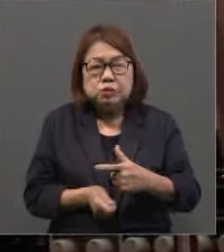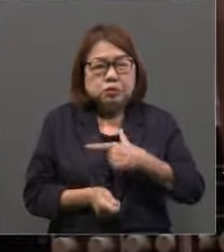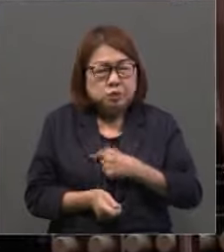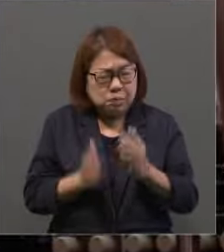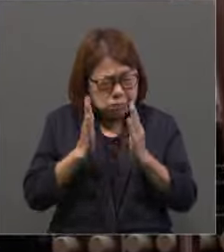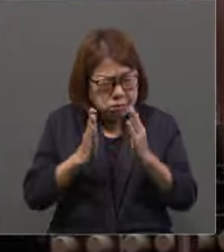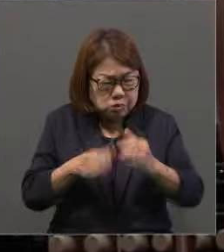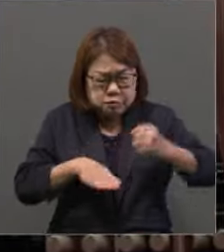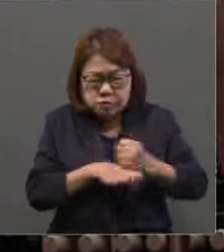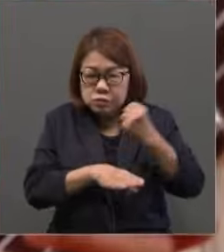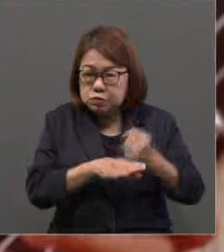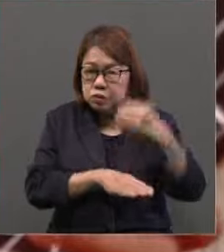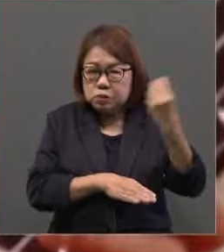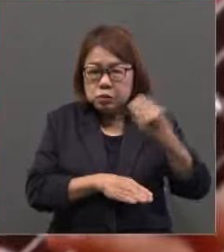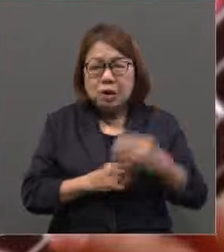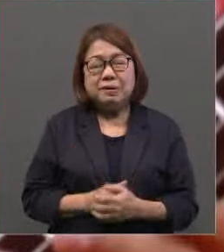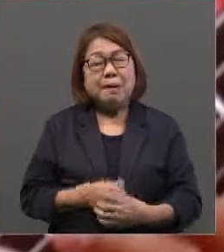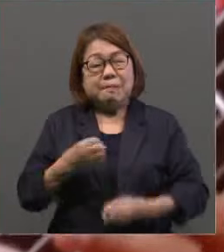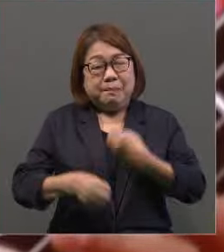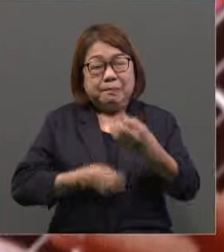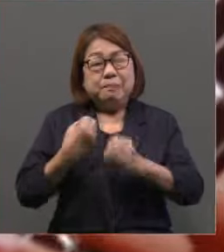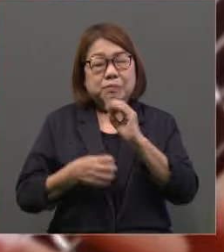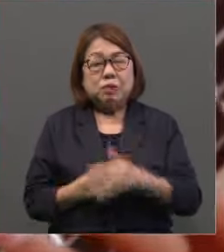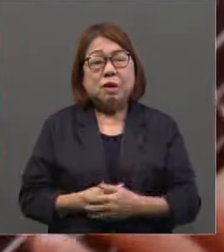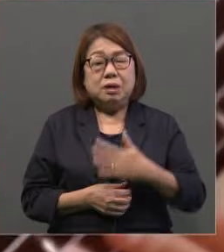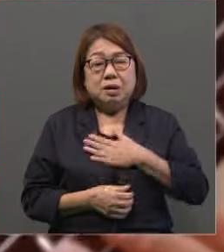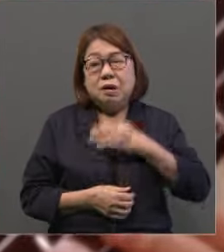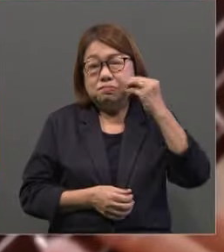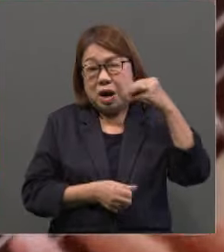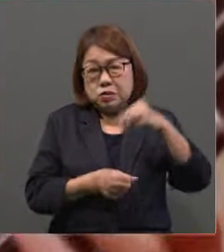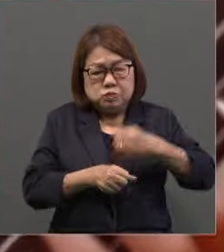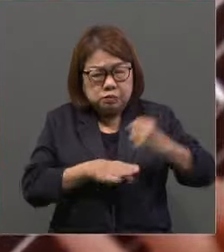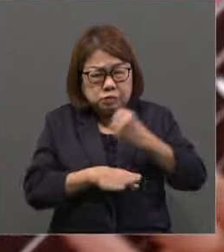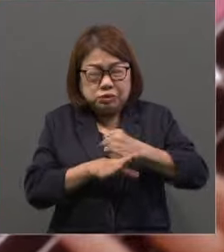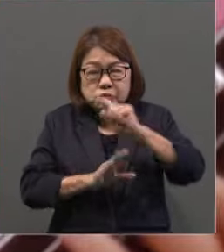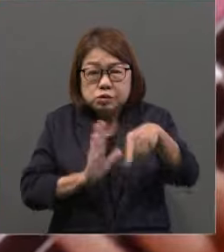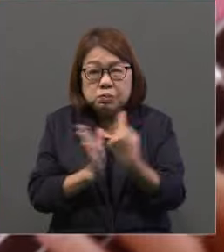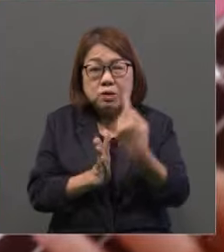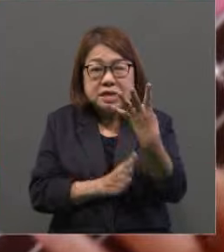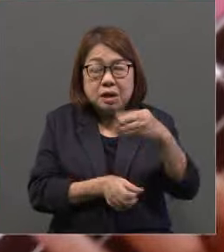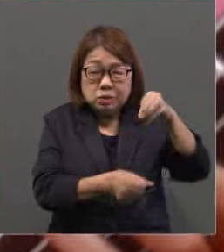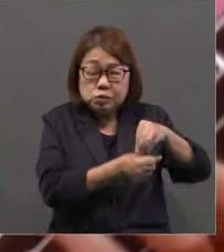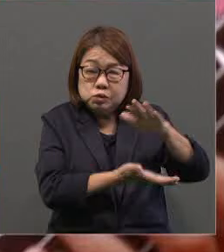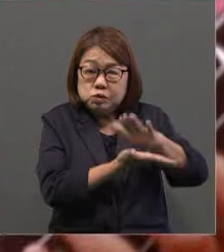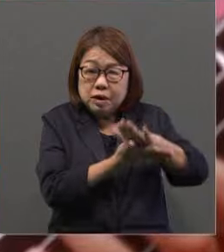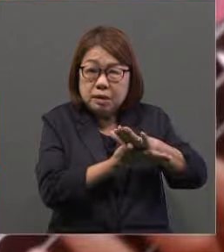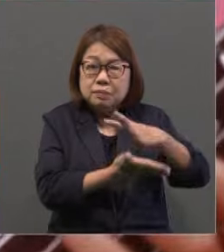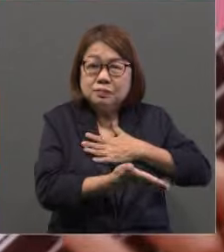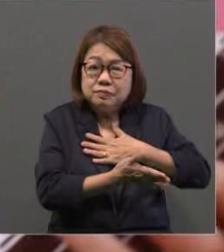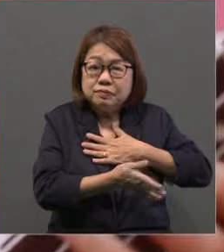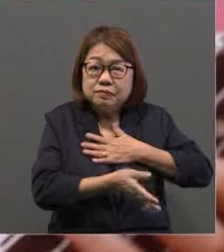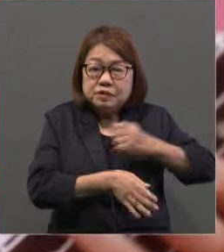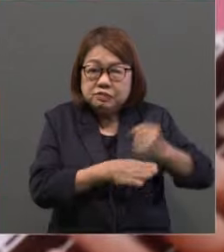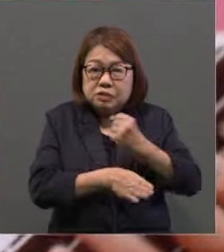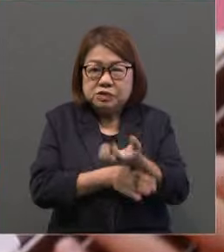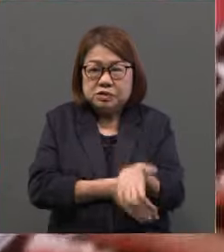างหนัก ซ้อมมันละอยู่ที่บ้านผมซ้อม4ชั่วโมงครับอยู่ที่โรงเรียนผมซ้อมกลางวัน